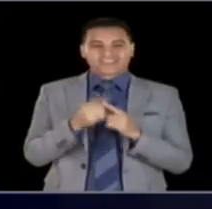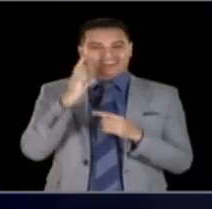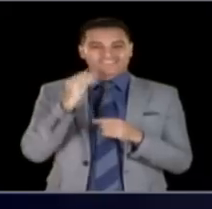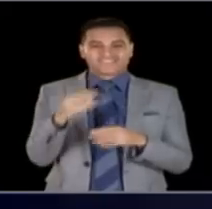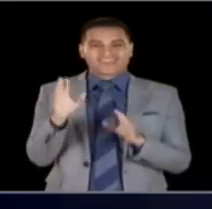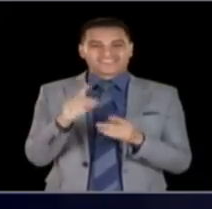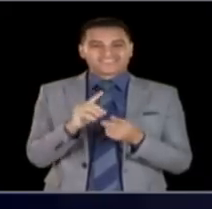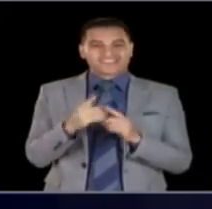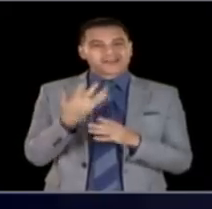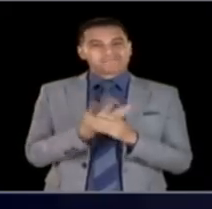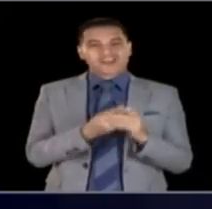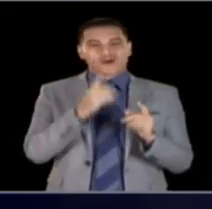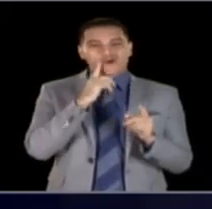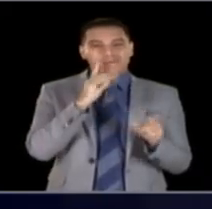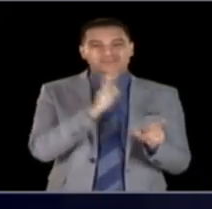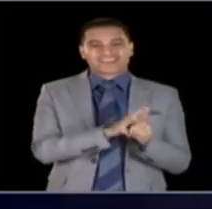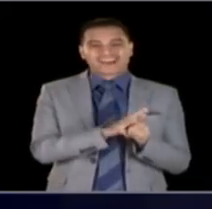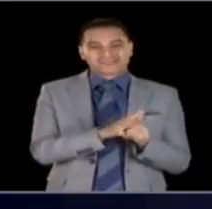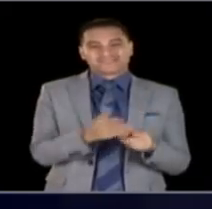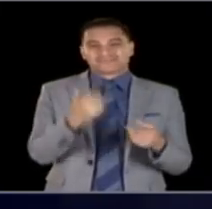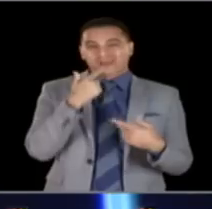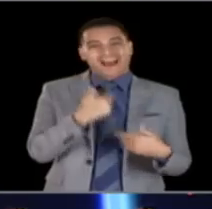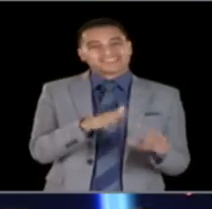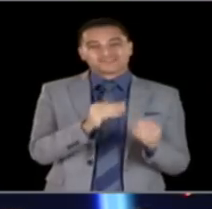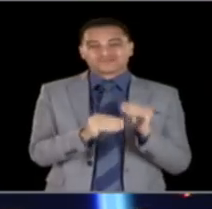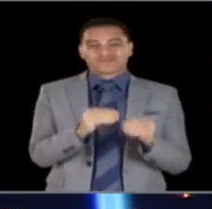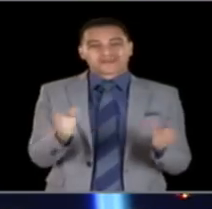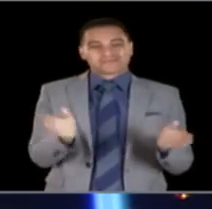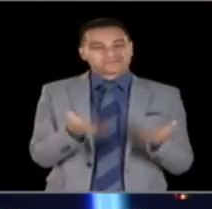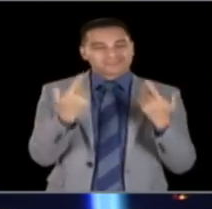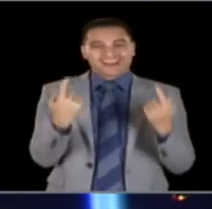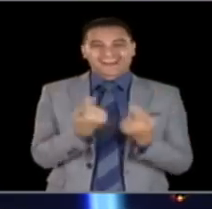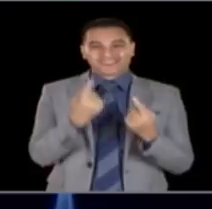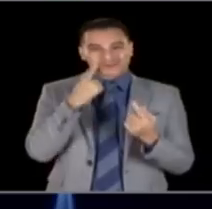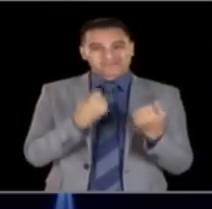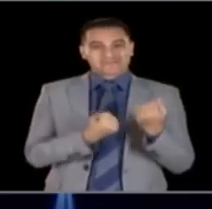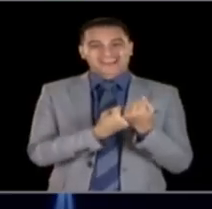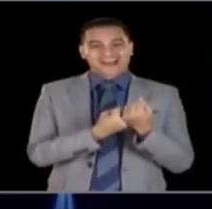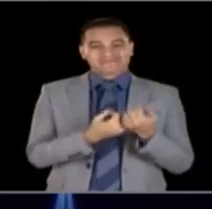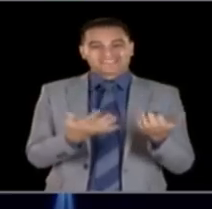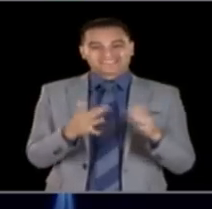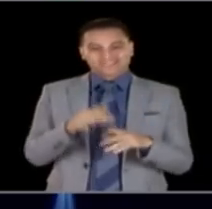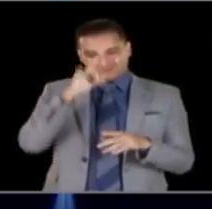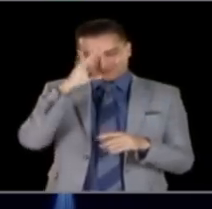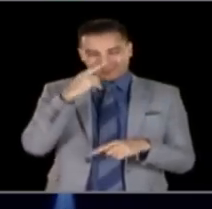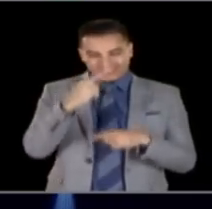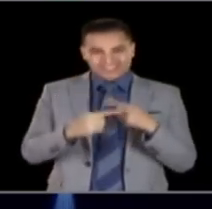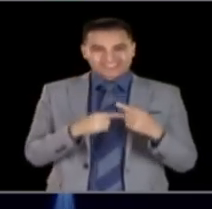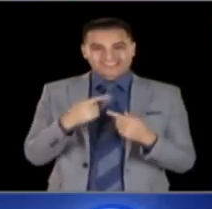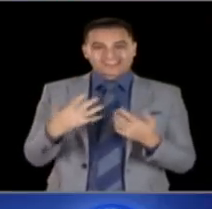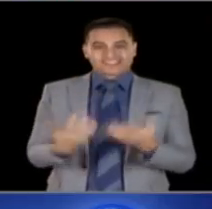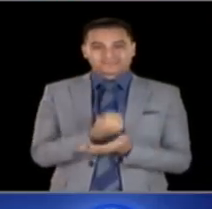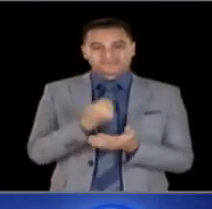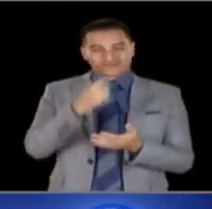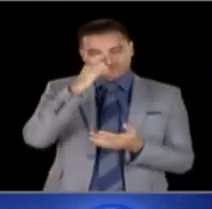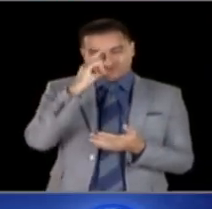فداك يا يوسف. ابنها بقى قلب الأم. فداك يا قلب الأم. ولا ايه؟ هنعوض، هنعوض بإذن ربنا. طيب